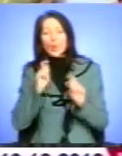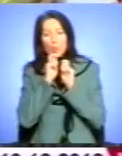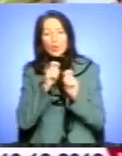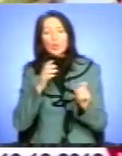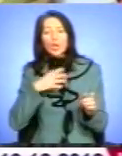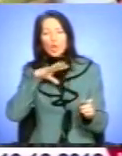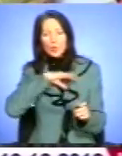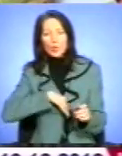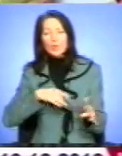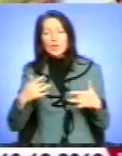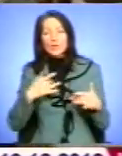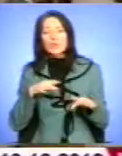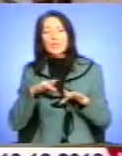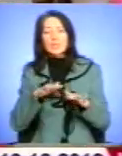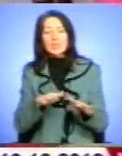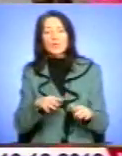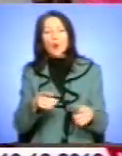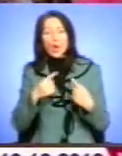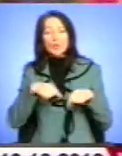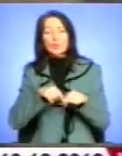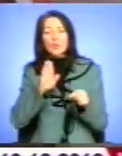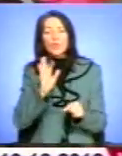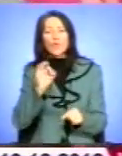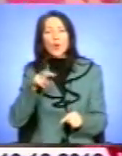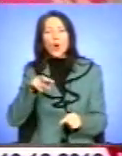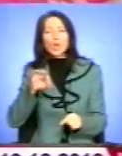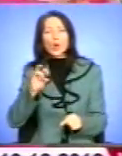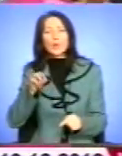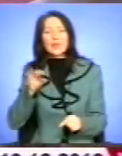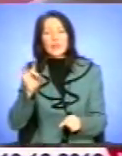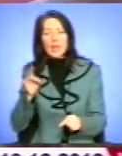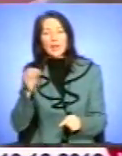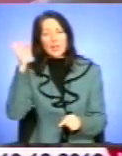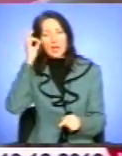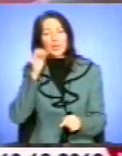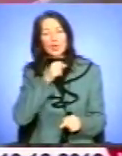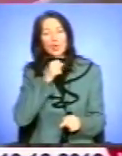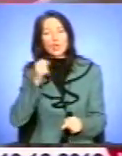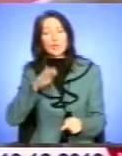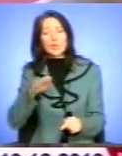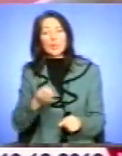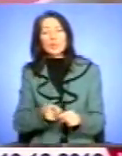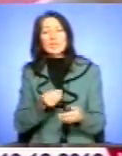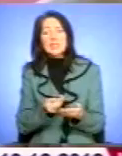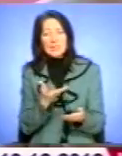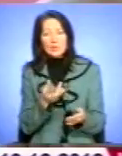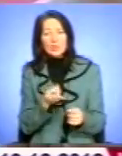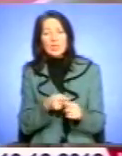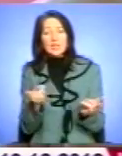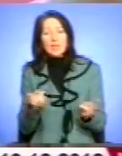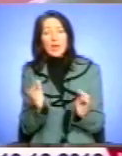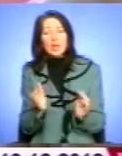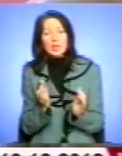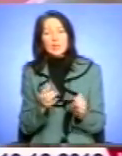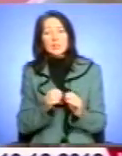волонтерами, нагадує і дітям, і дорослим про ті цінності, які слід плекати. Свято Миколая чомусь у нас в людей